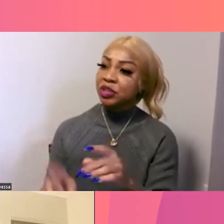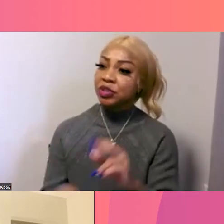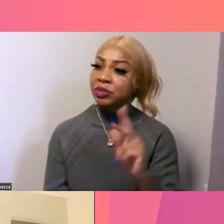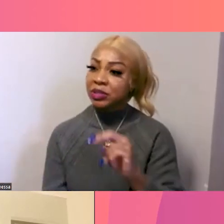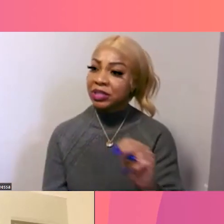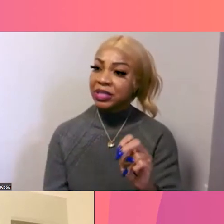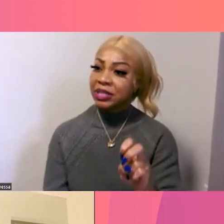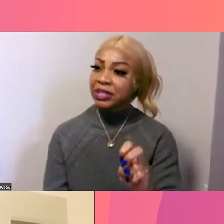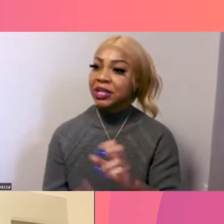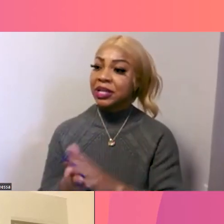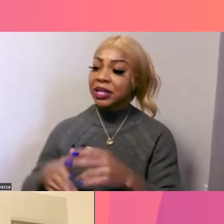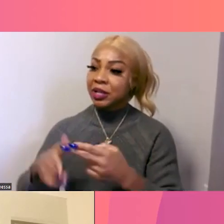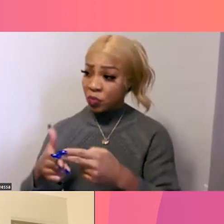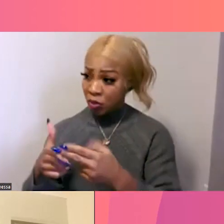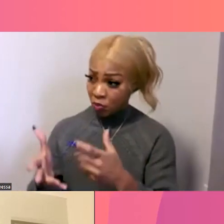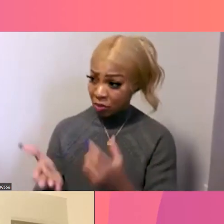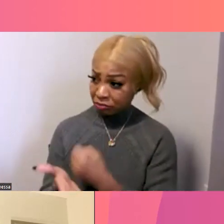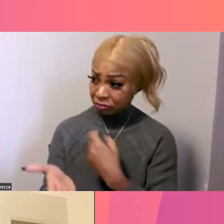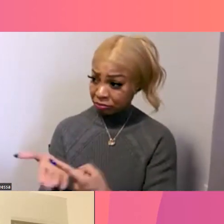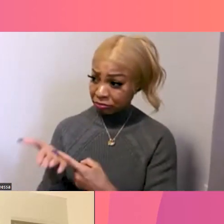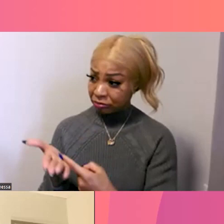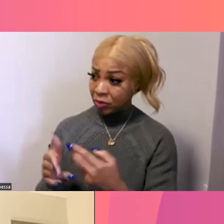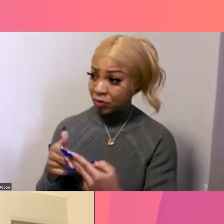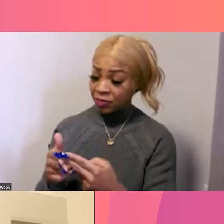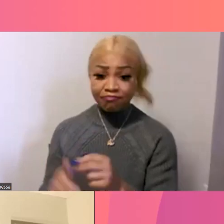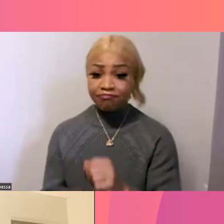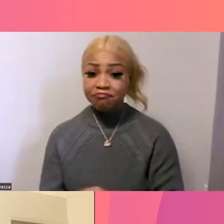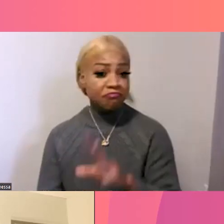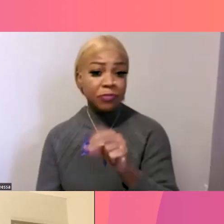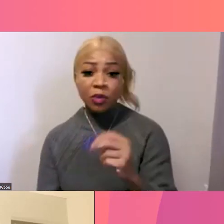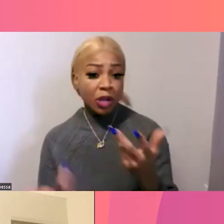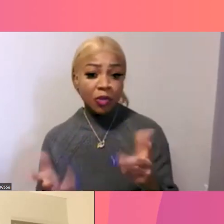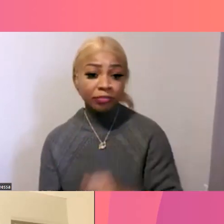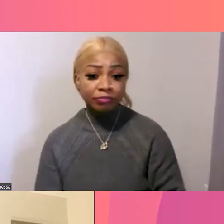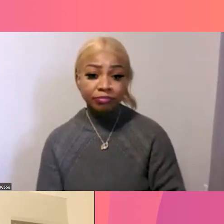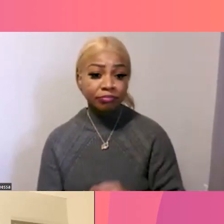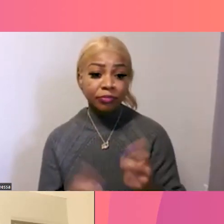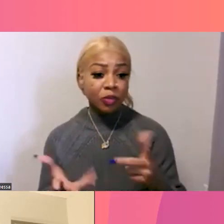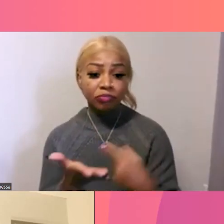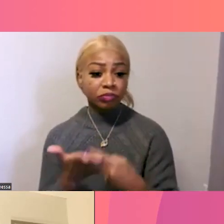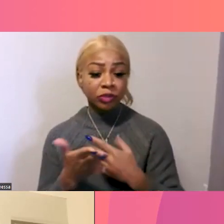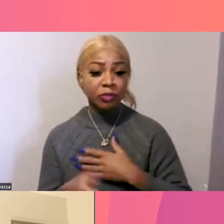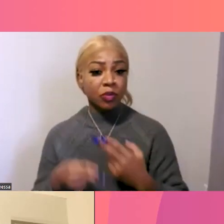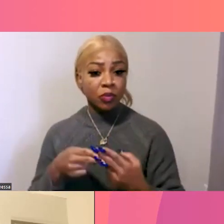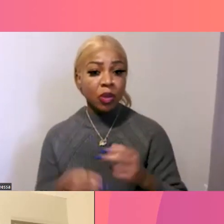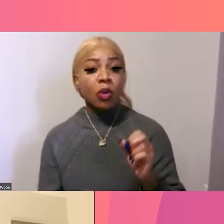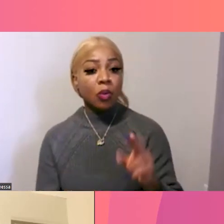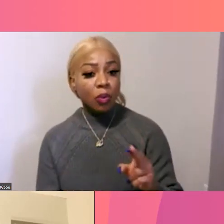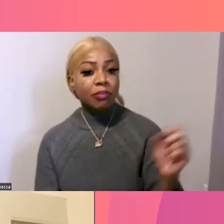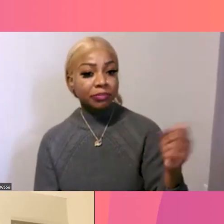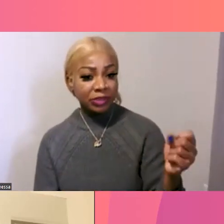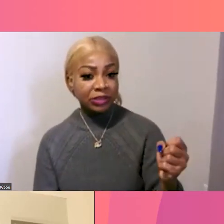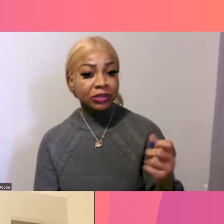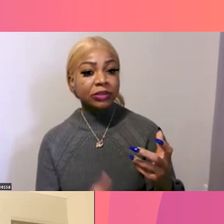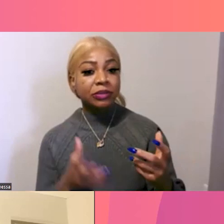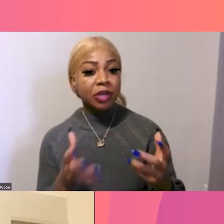vous avez alors le médecin pourrait dire, vous avez mentionné votre genou et votre poids. Est-ce que vous voulez en